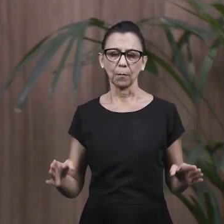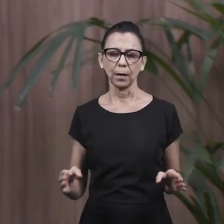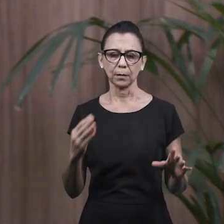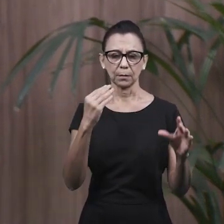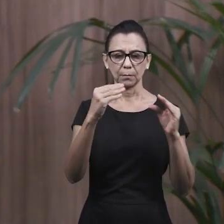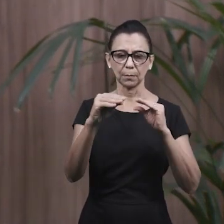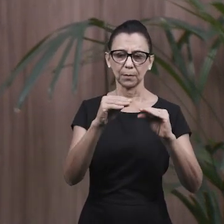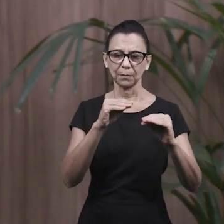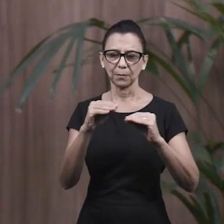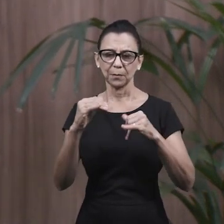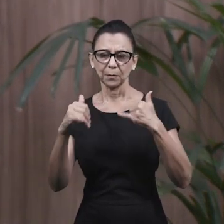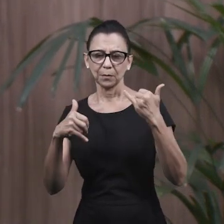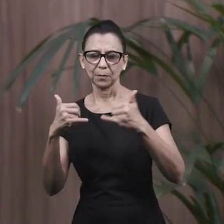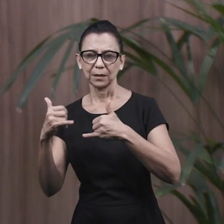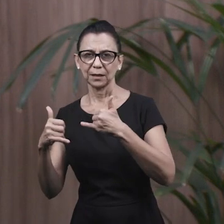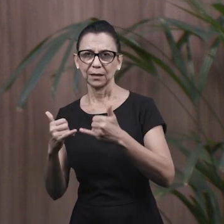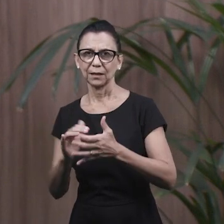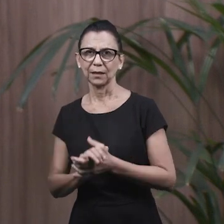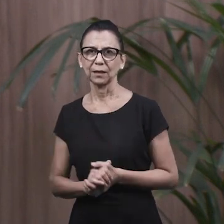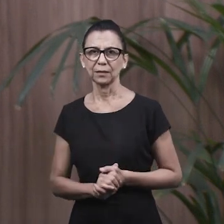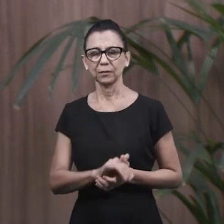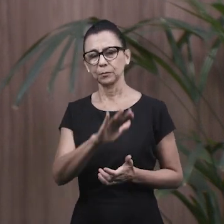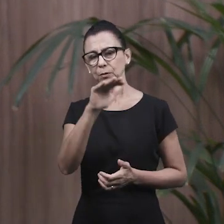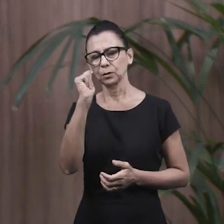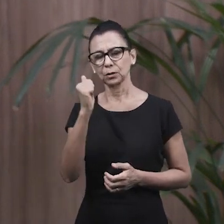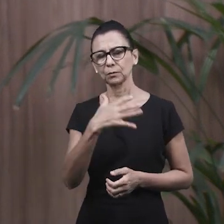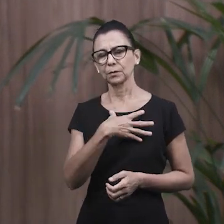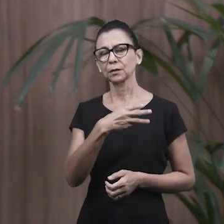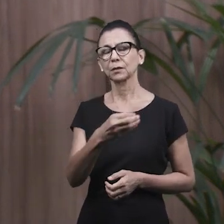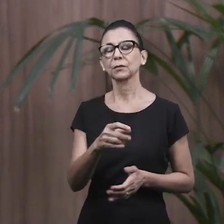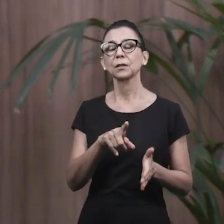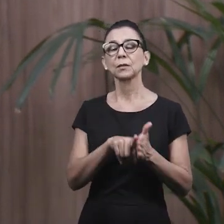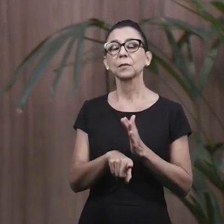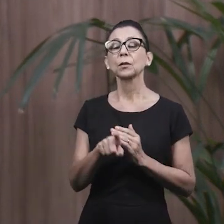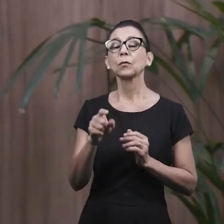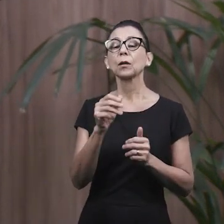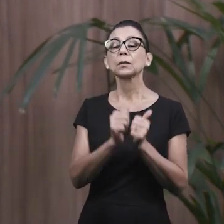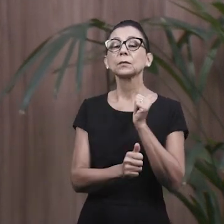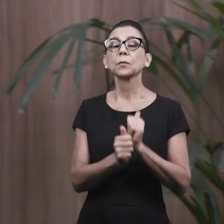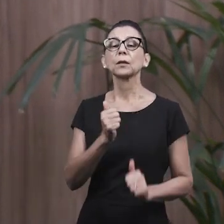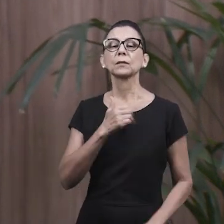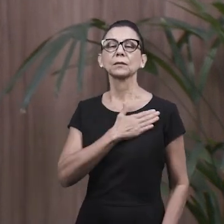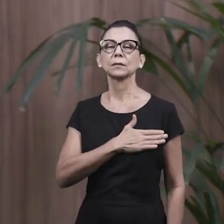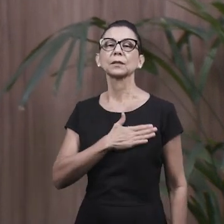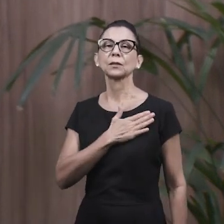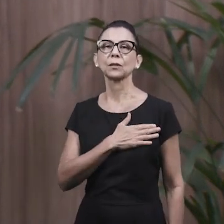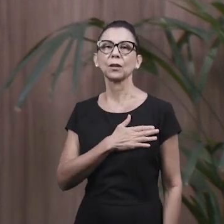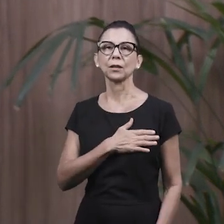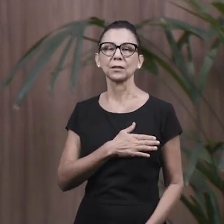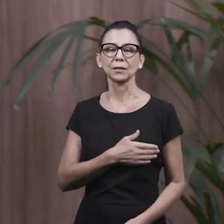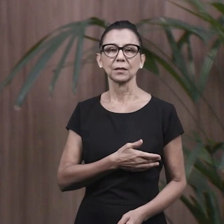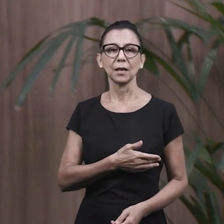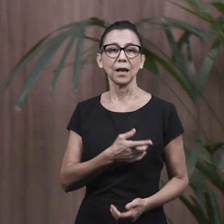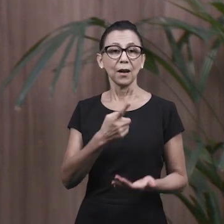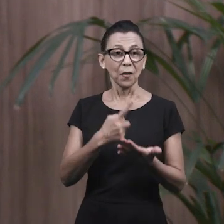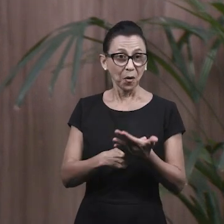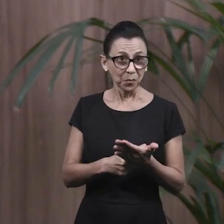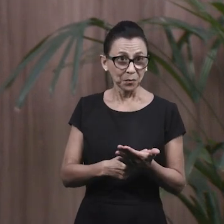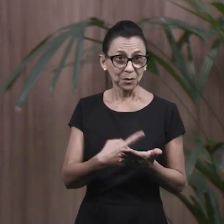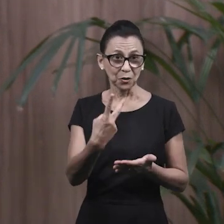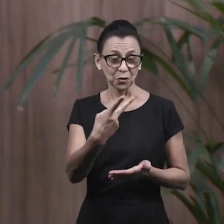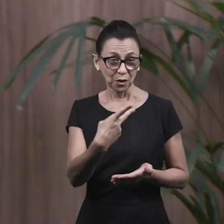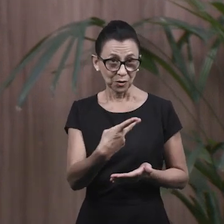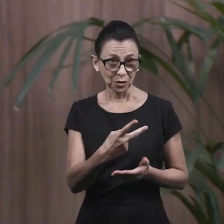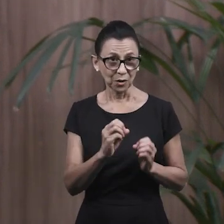enfants, créer une histoire, appeler votre fille, poser la question quel est le sport qu'elle s'identifie et pratiquer avec elle ou chercher un local